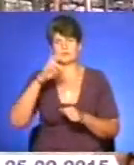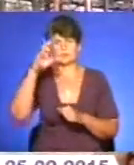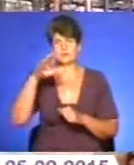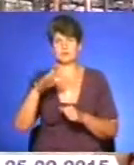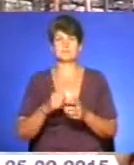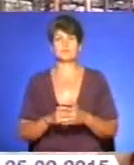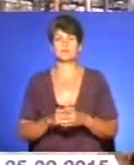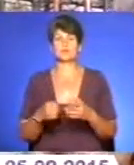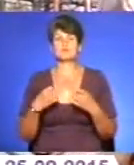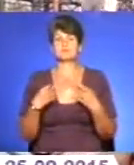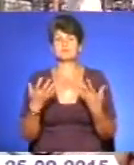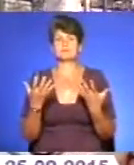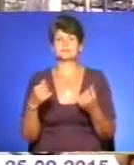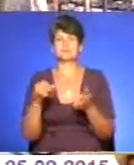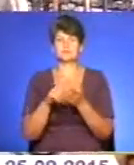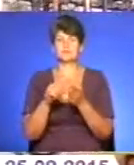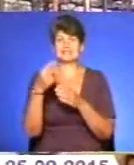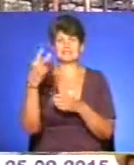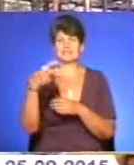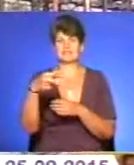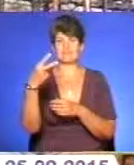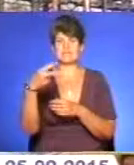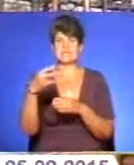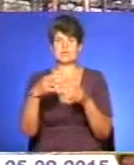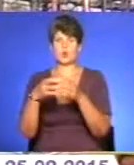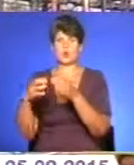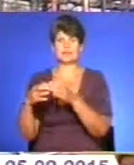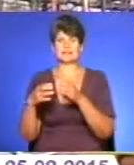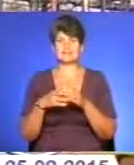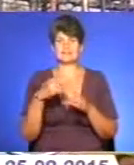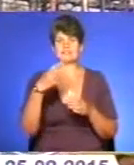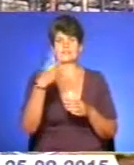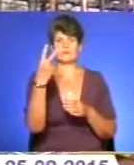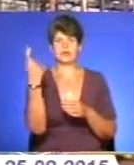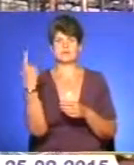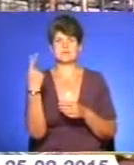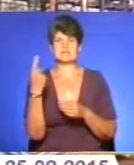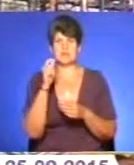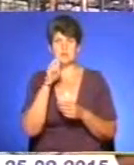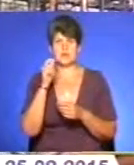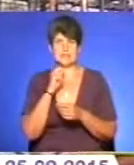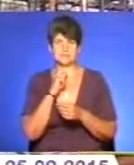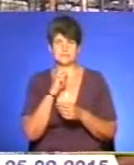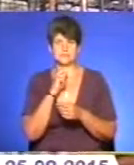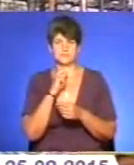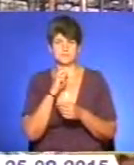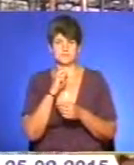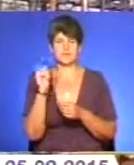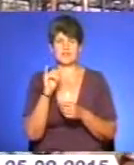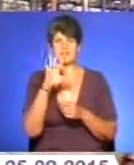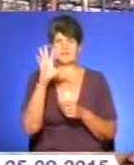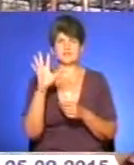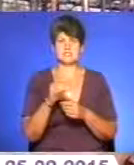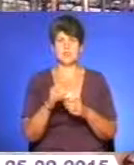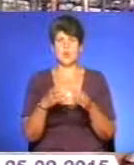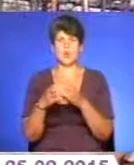святі беруть участь 20 колективів із 22 областей України, ну і всі колективи